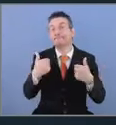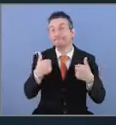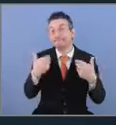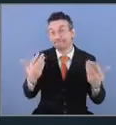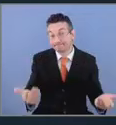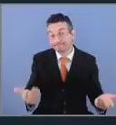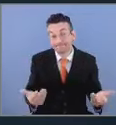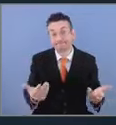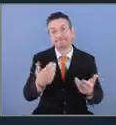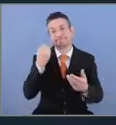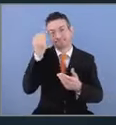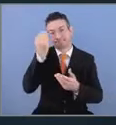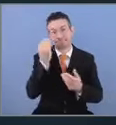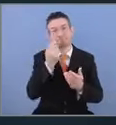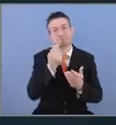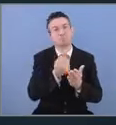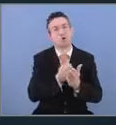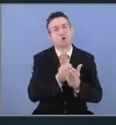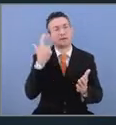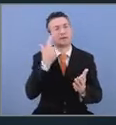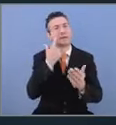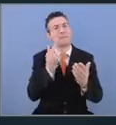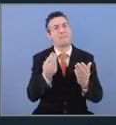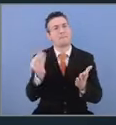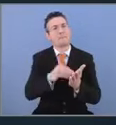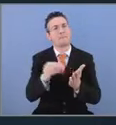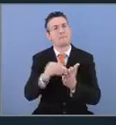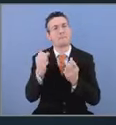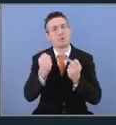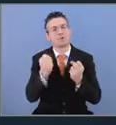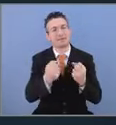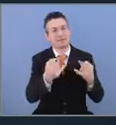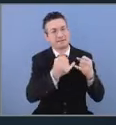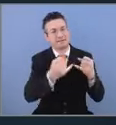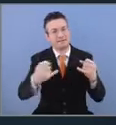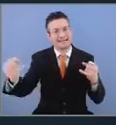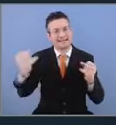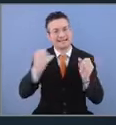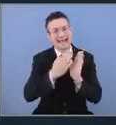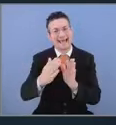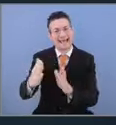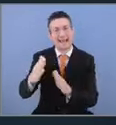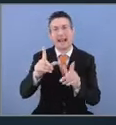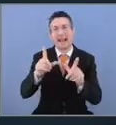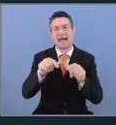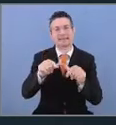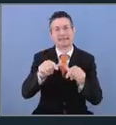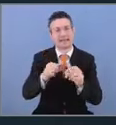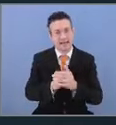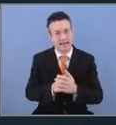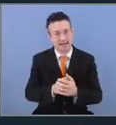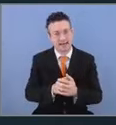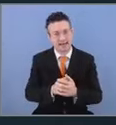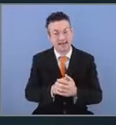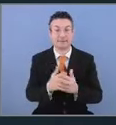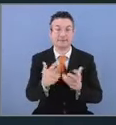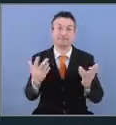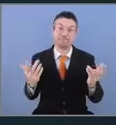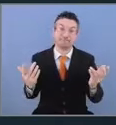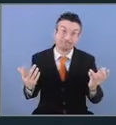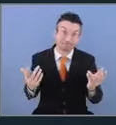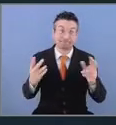indispensabile il potenziamento di alcune filiere produttive laziali e quindi il tema, diciamo, di